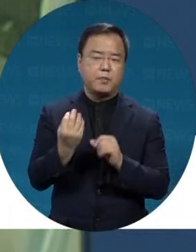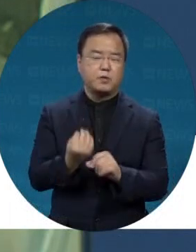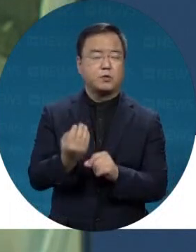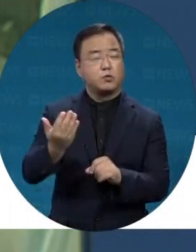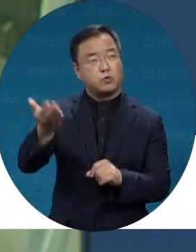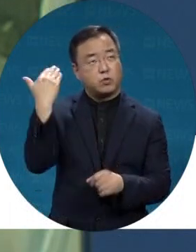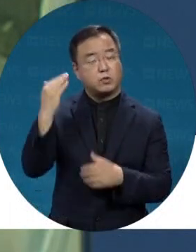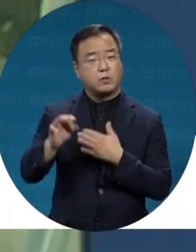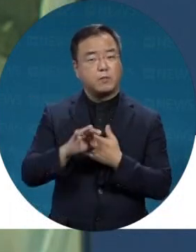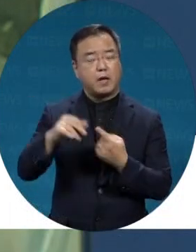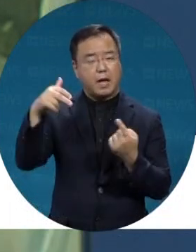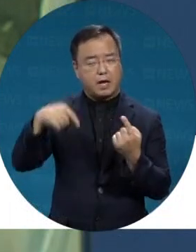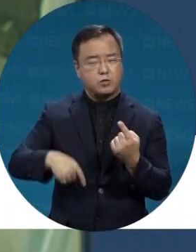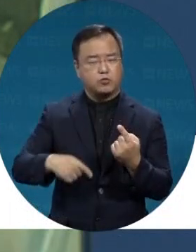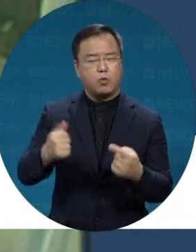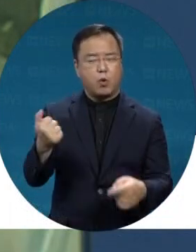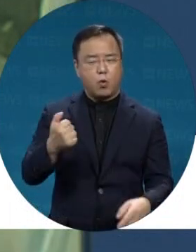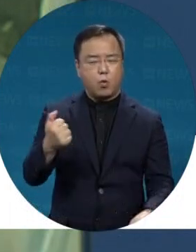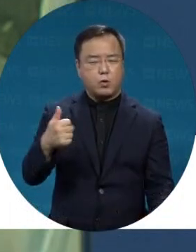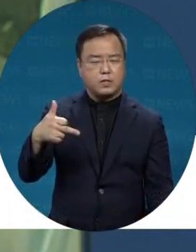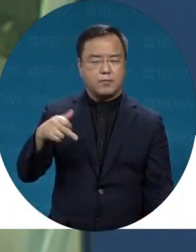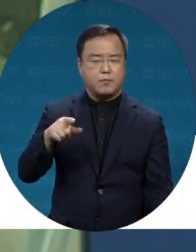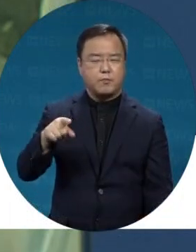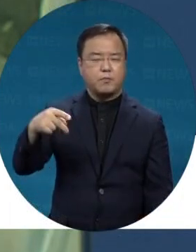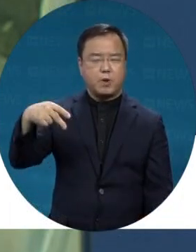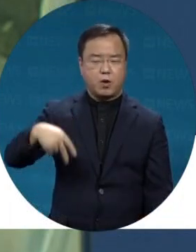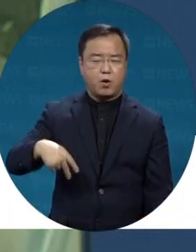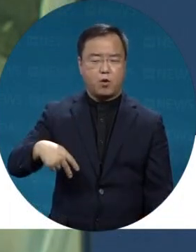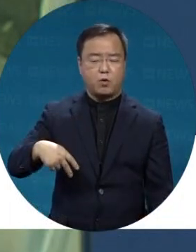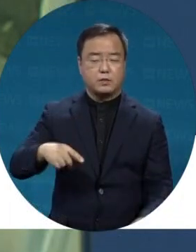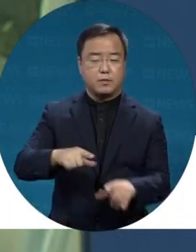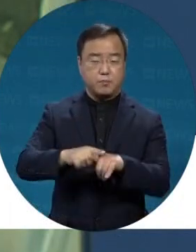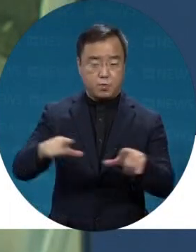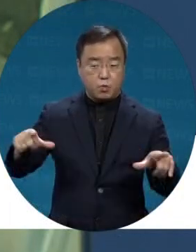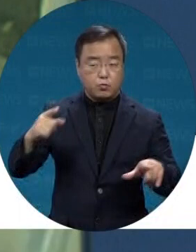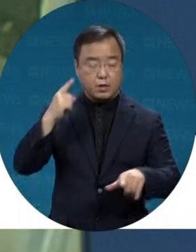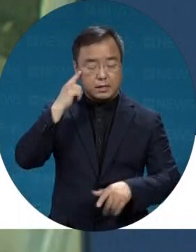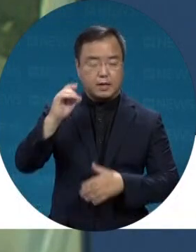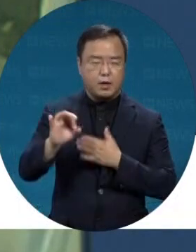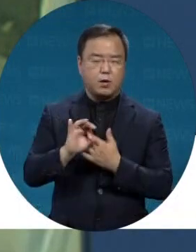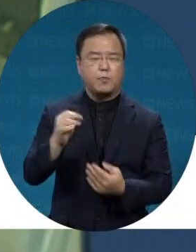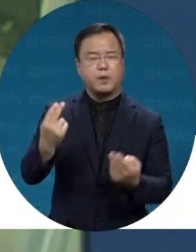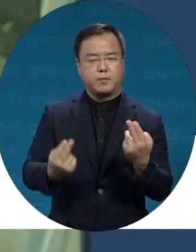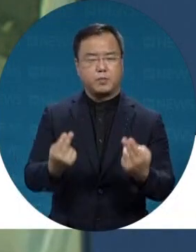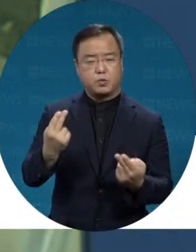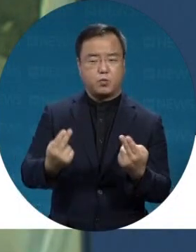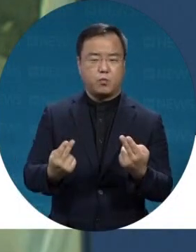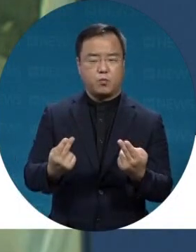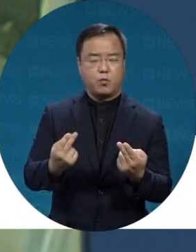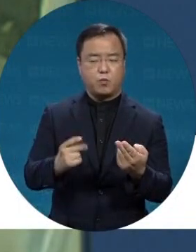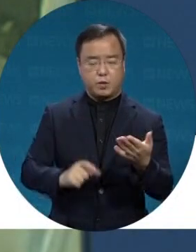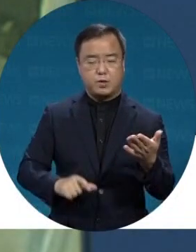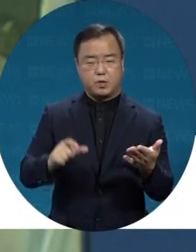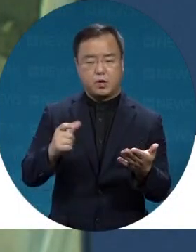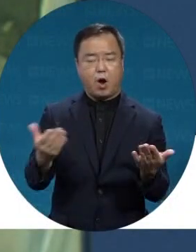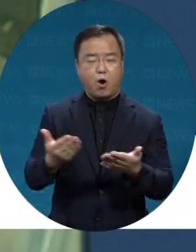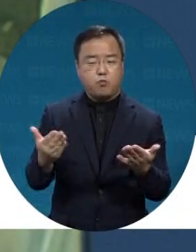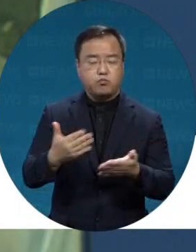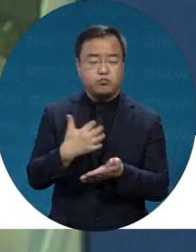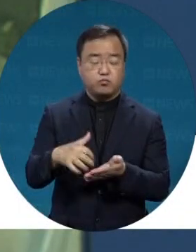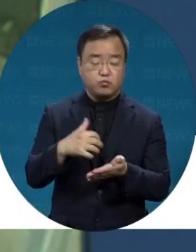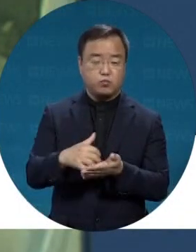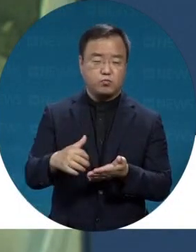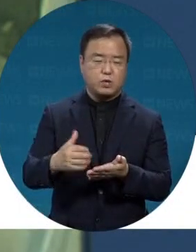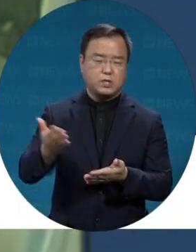한 주당 한 50컷 정도가 평균이었던 점을 감안해서 비교를 해보면 업무량이 한 두 배의